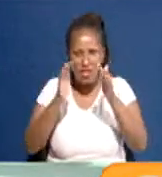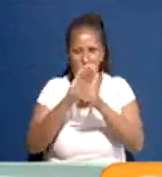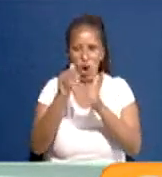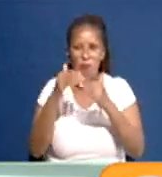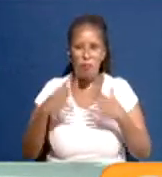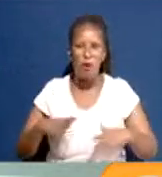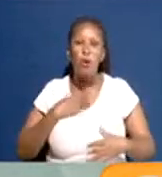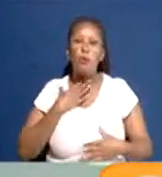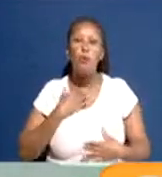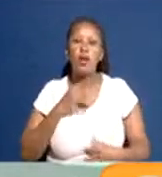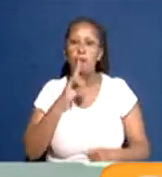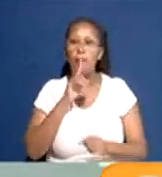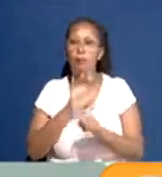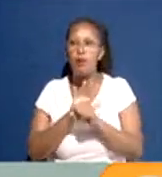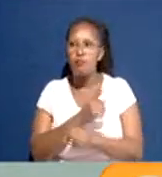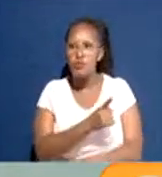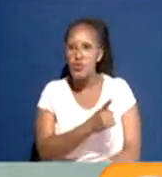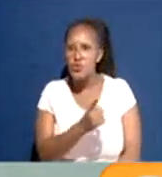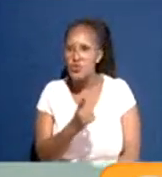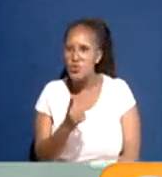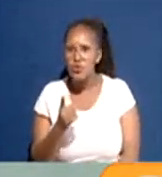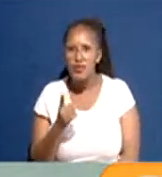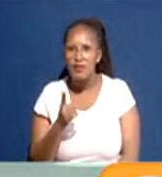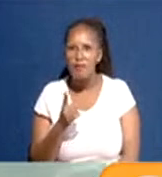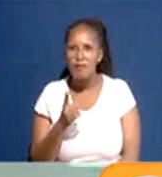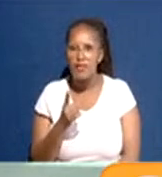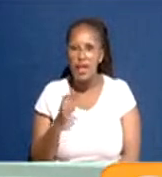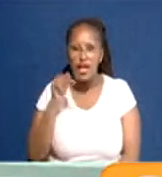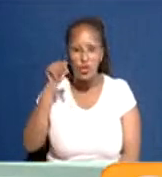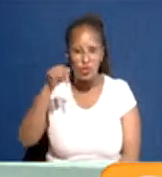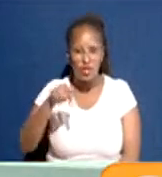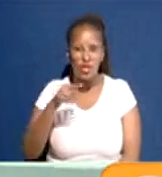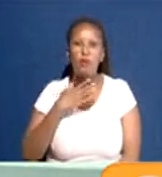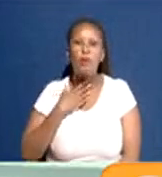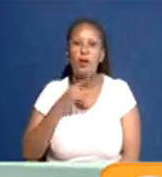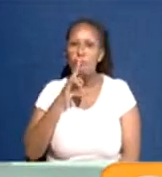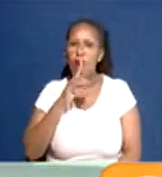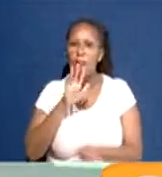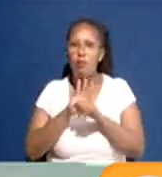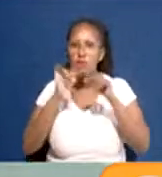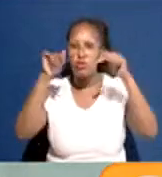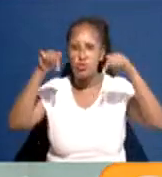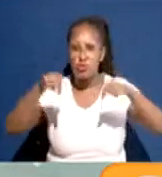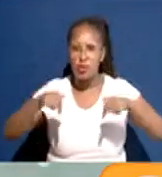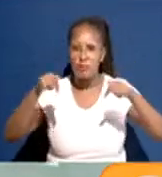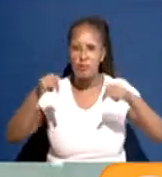Mimi nataka niwahakikishie here today ya kwamba